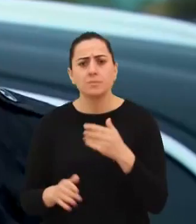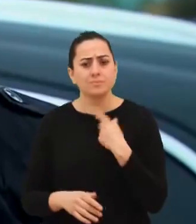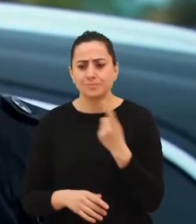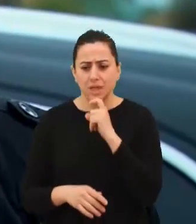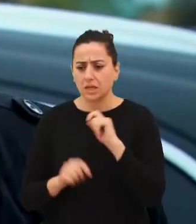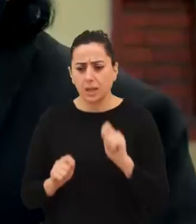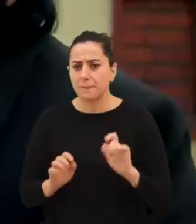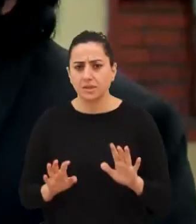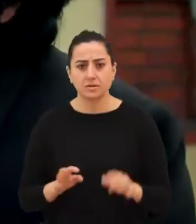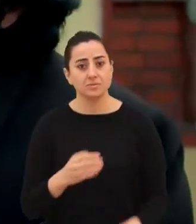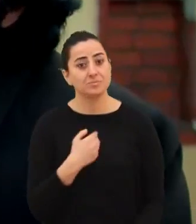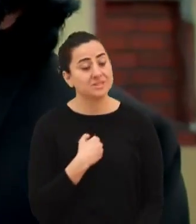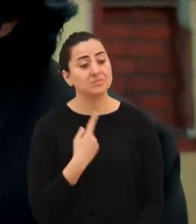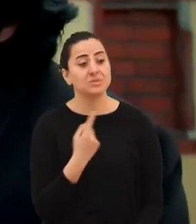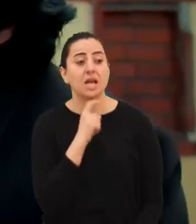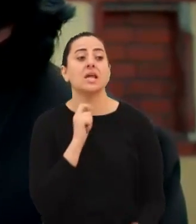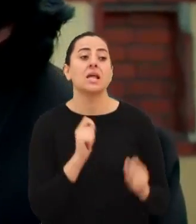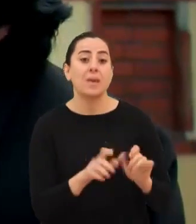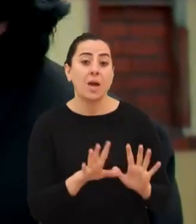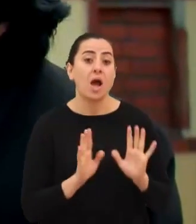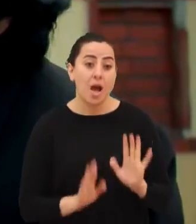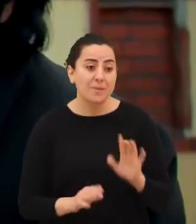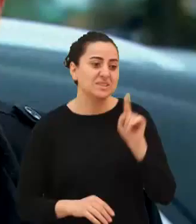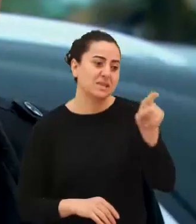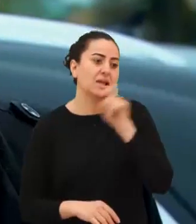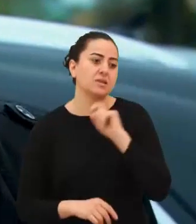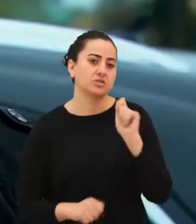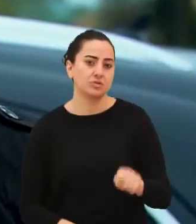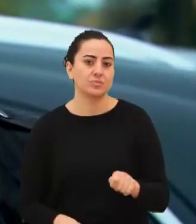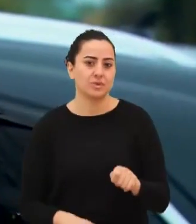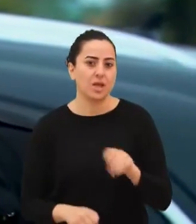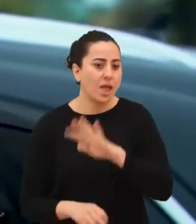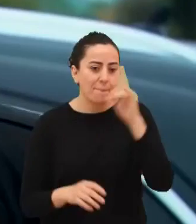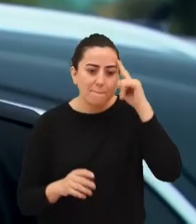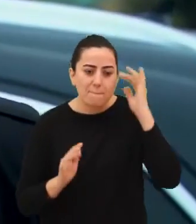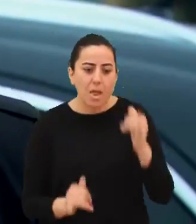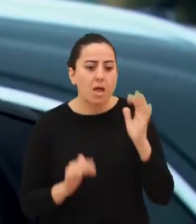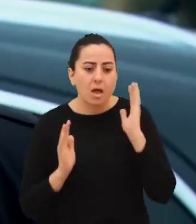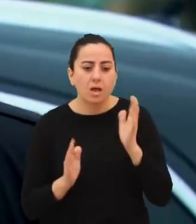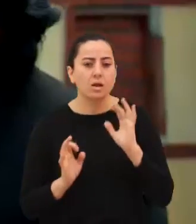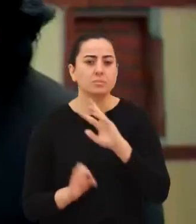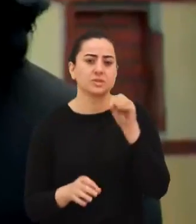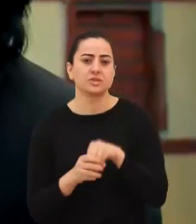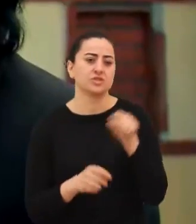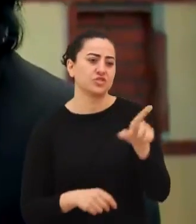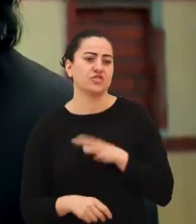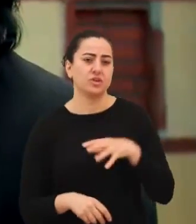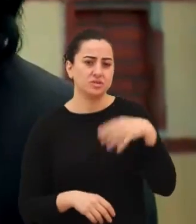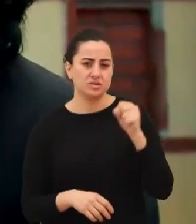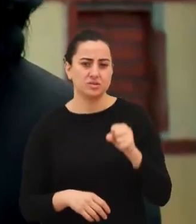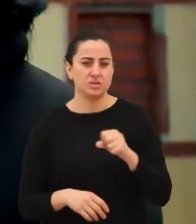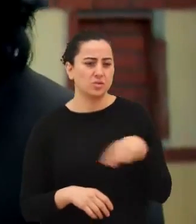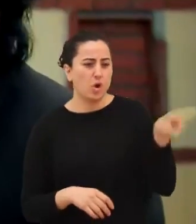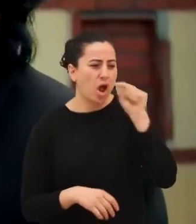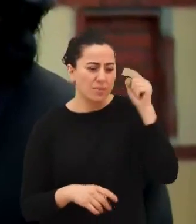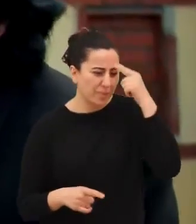şey yapmadık abicim. Biz yanlış bir şey yapmadık. Yanlış yapan sensin. Bütün belaların altından sen çıkıyorsun ya. Bu ne yüdüğü belirsiz adamları